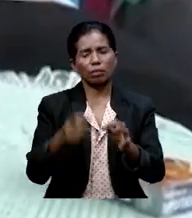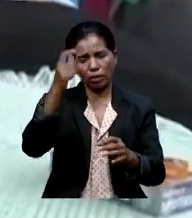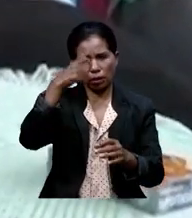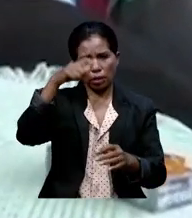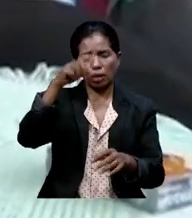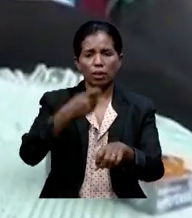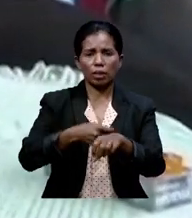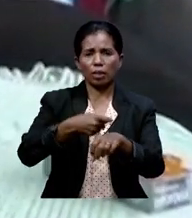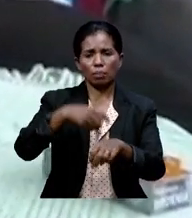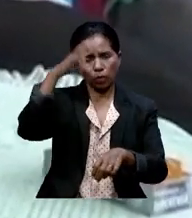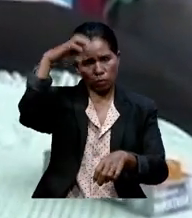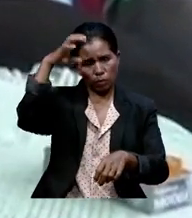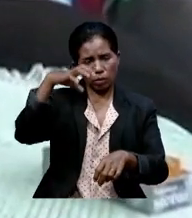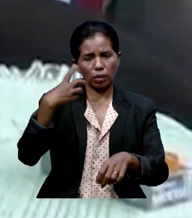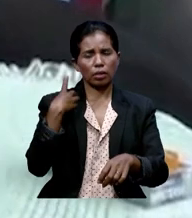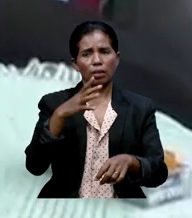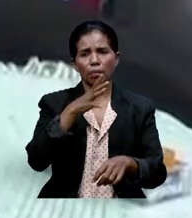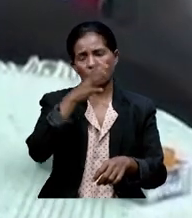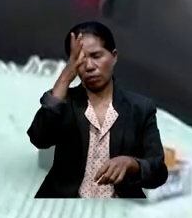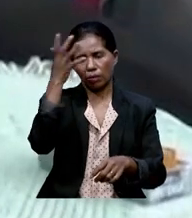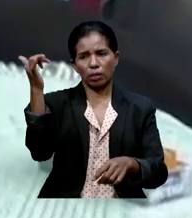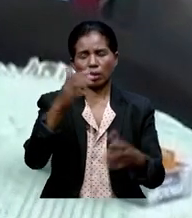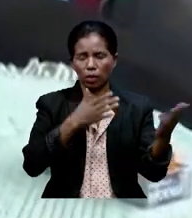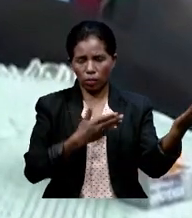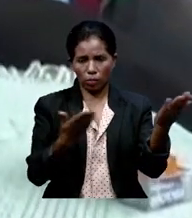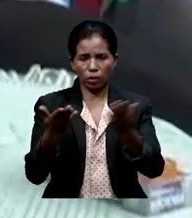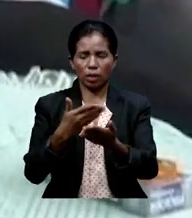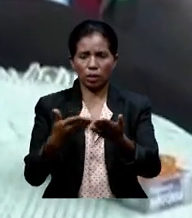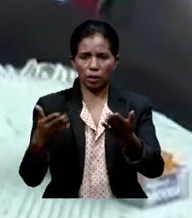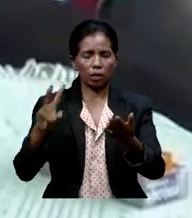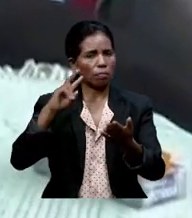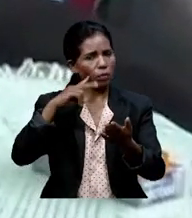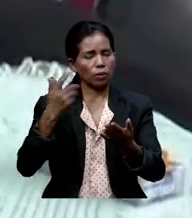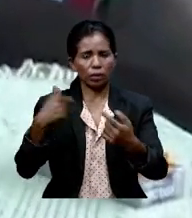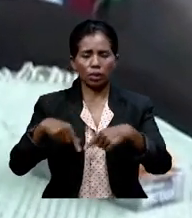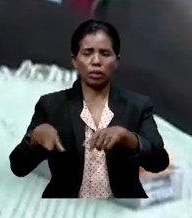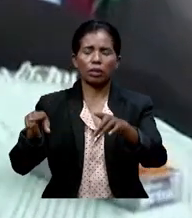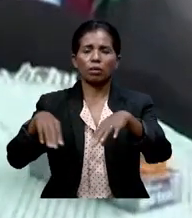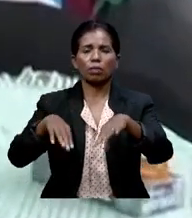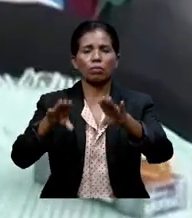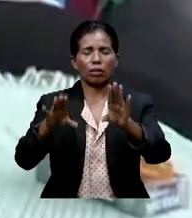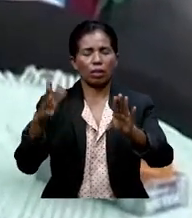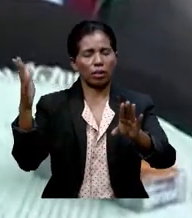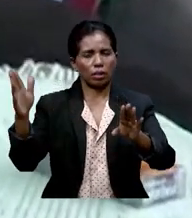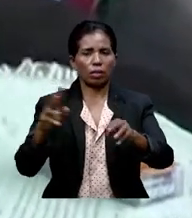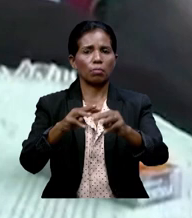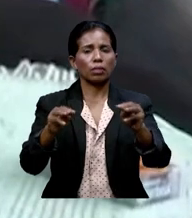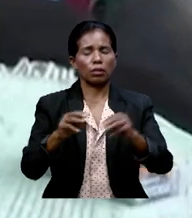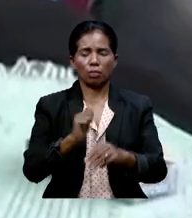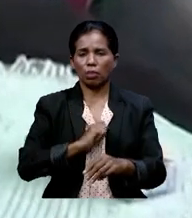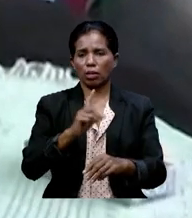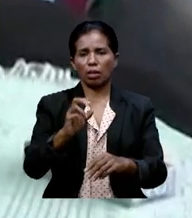tu be ita nia ina nama sira atulurinya produtu sira tu baya munisipu ne ba la dia